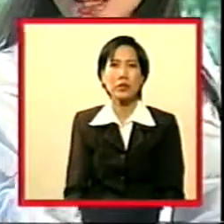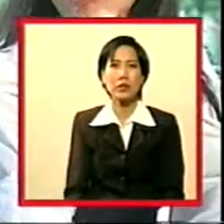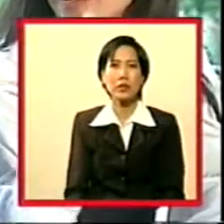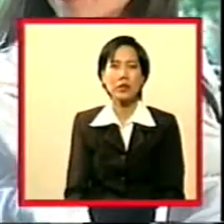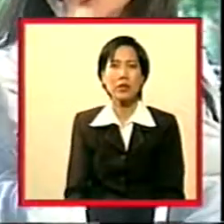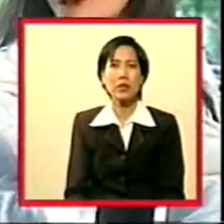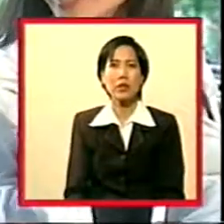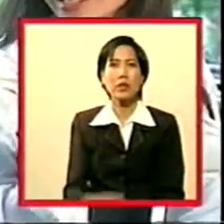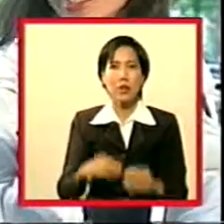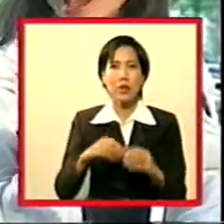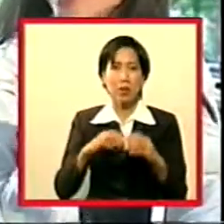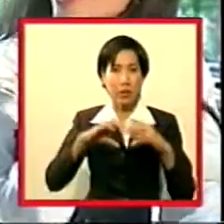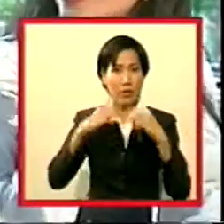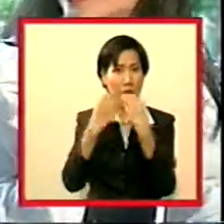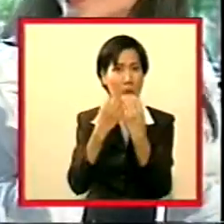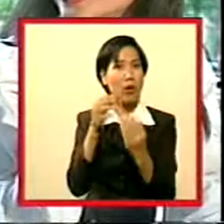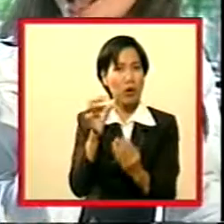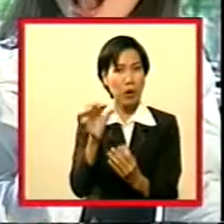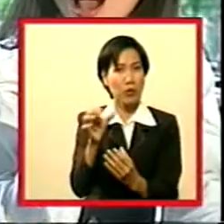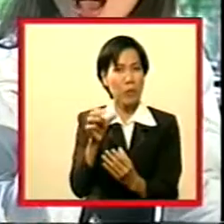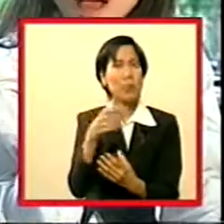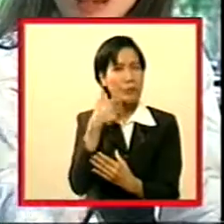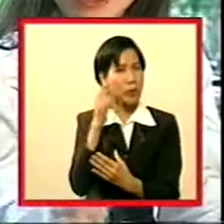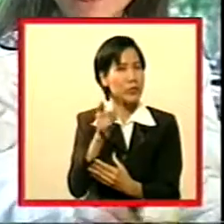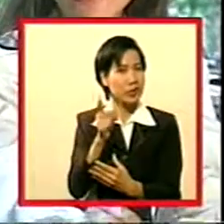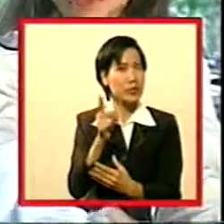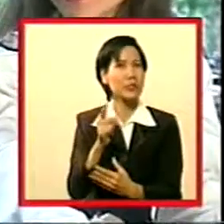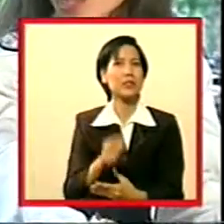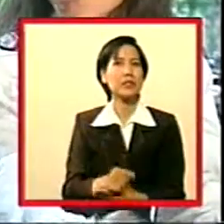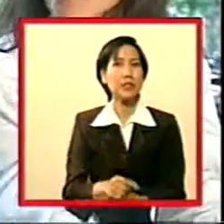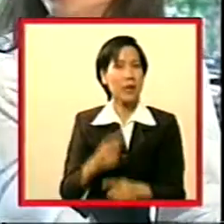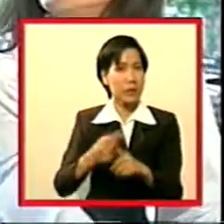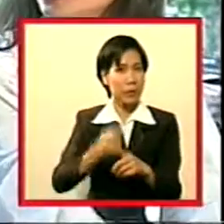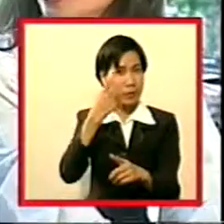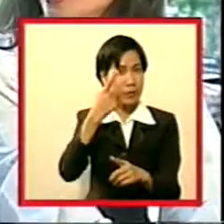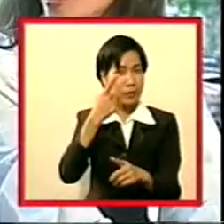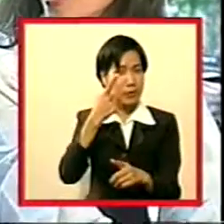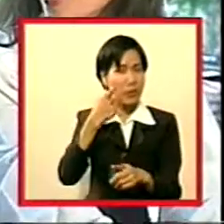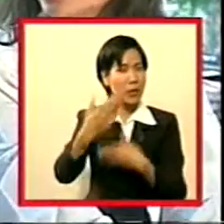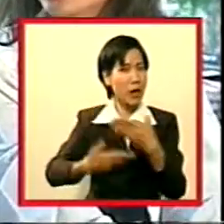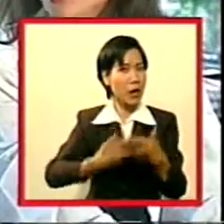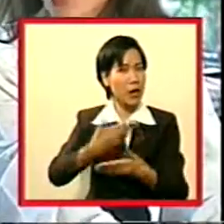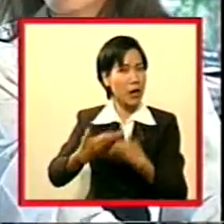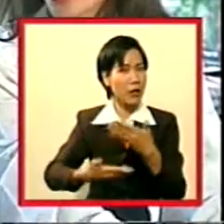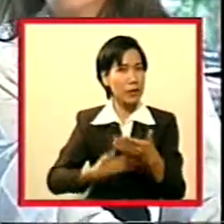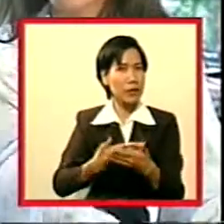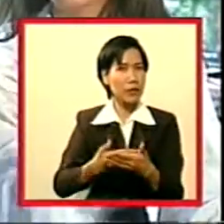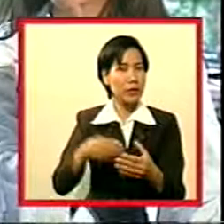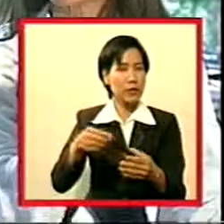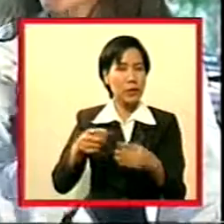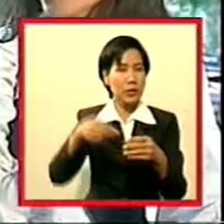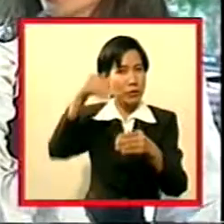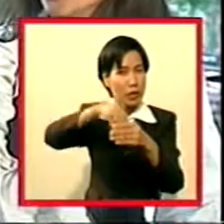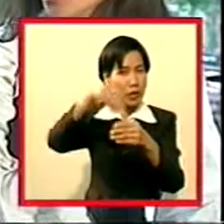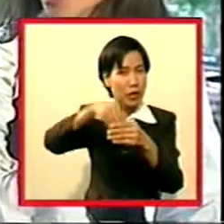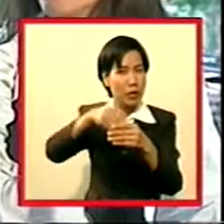าข้าวเกรียบฟักทองที่นี่นะคะอร่อยจริงๆเลยนะคะพอจะประมาณนี้ไหมคะว่าภายใน1เดือนเนี่ยจะขายได้โดยบรรจุ